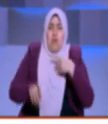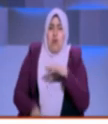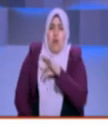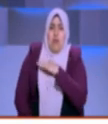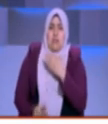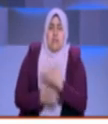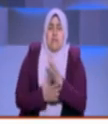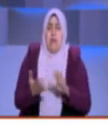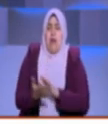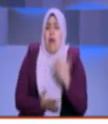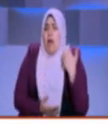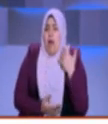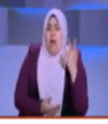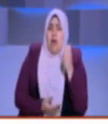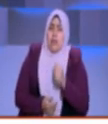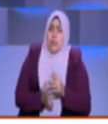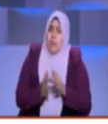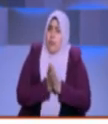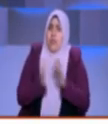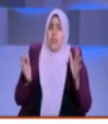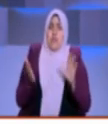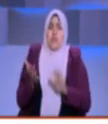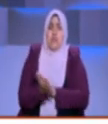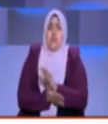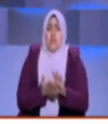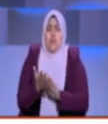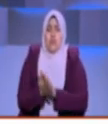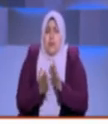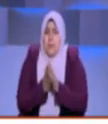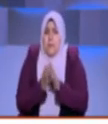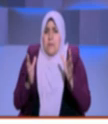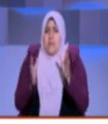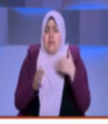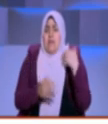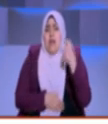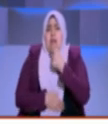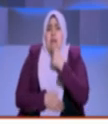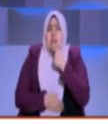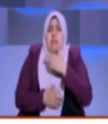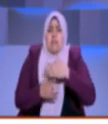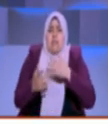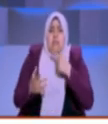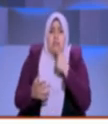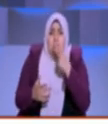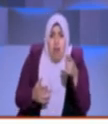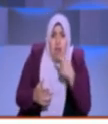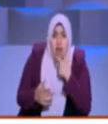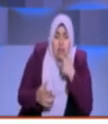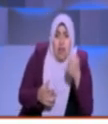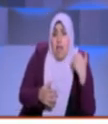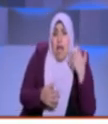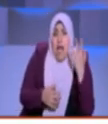بقدر كبير للغاية، هي التي تنافس إيطاليا ولعلها تتخطى إيطاليا في معدلات الوفيات والإصابات وفي مستوى الارتباك